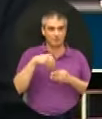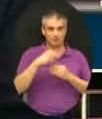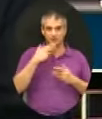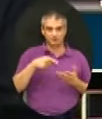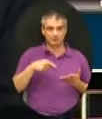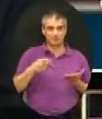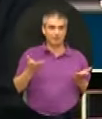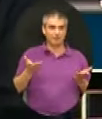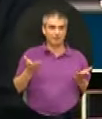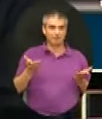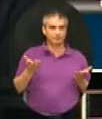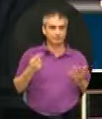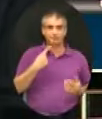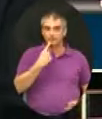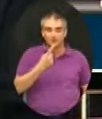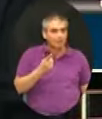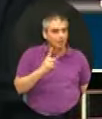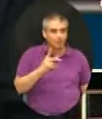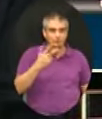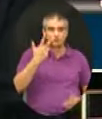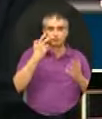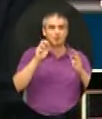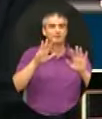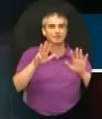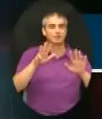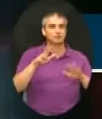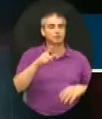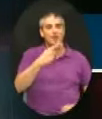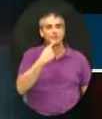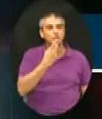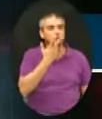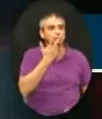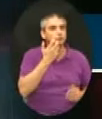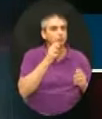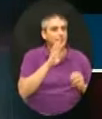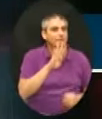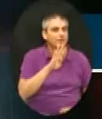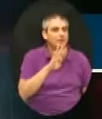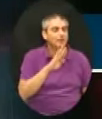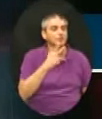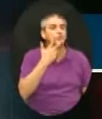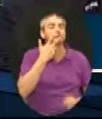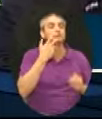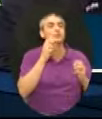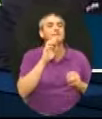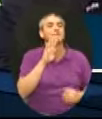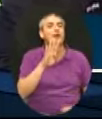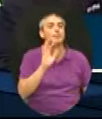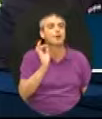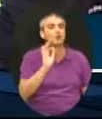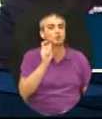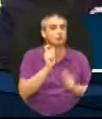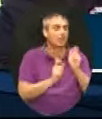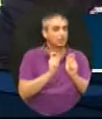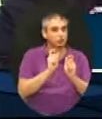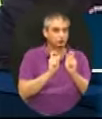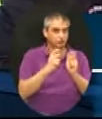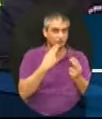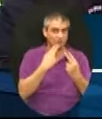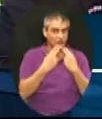poll, אוקיי? שממרו ש... 89, סליחה. את אמרת 84%, אבל... 84% של האנשים